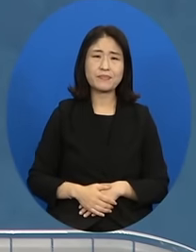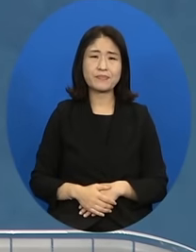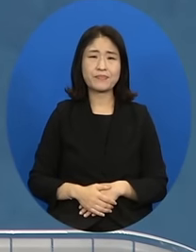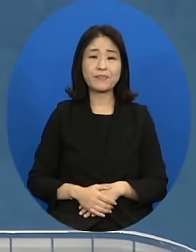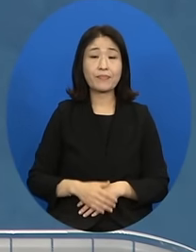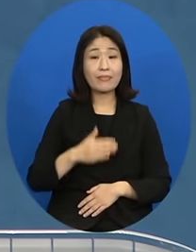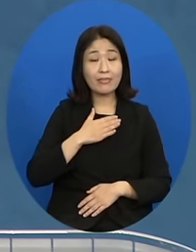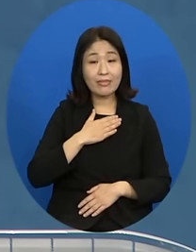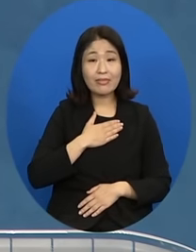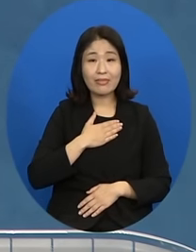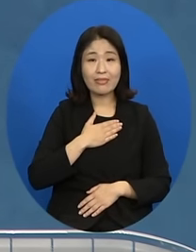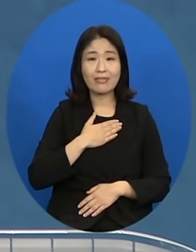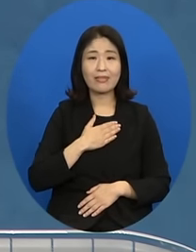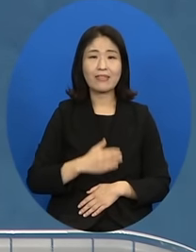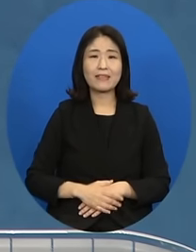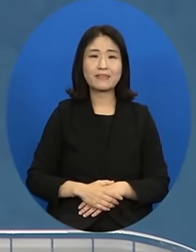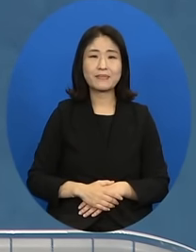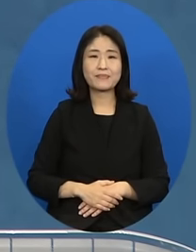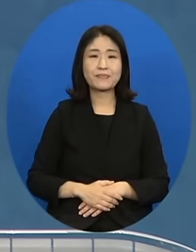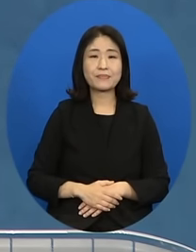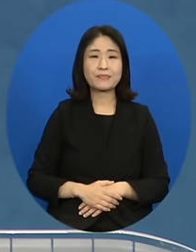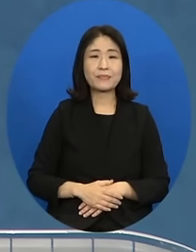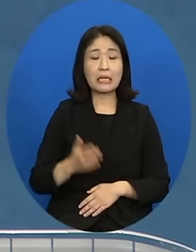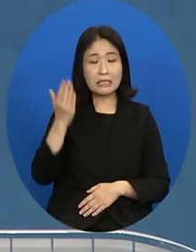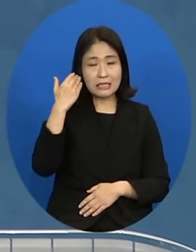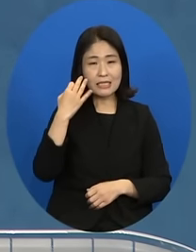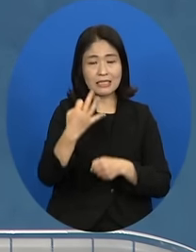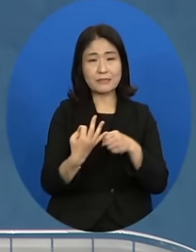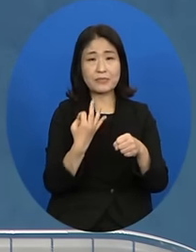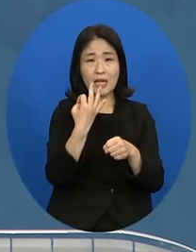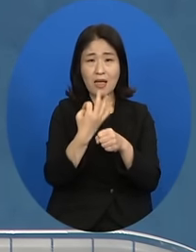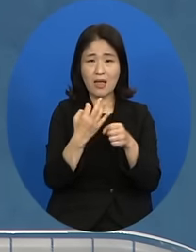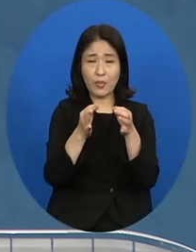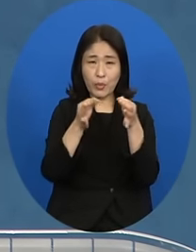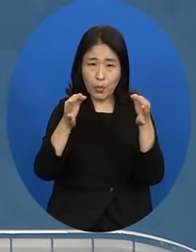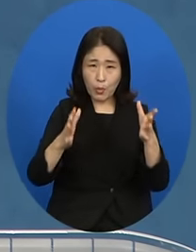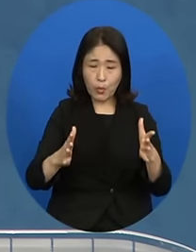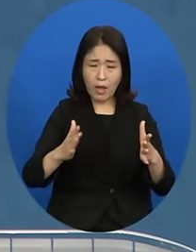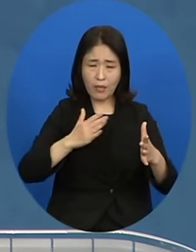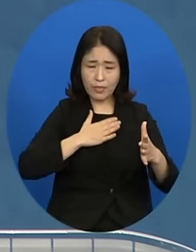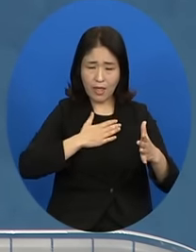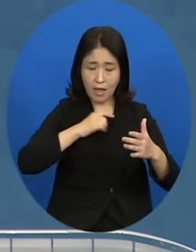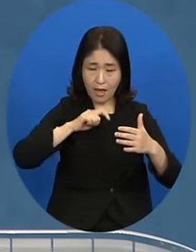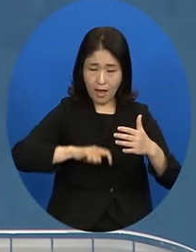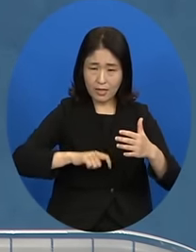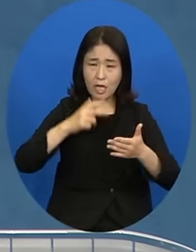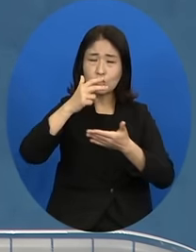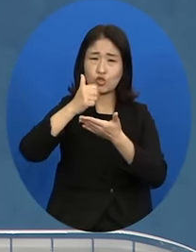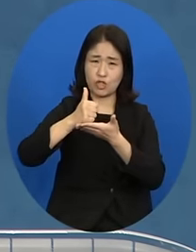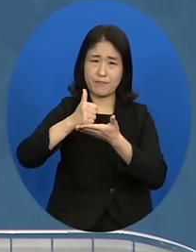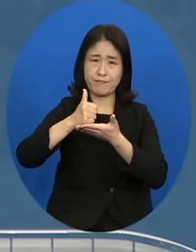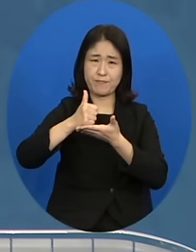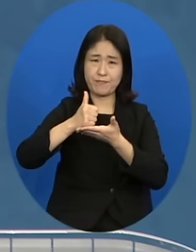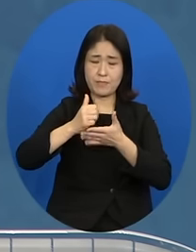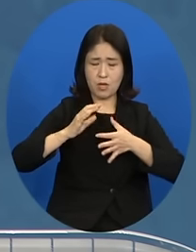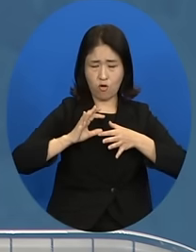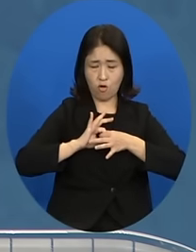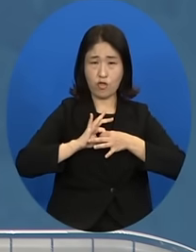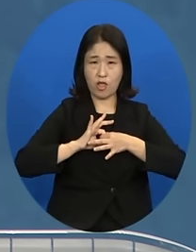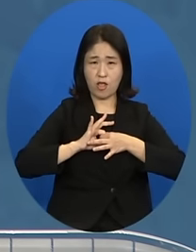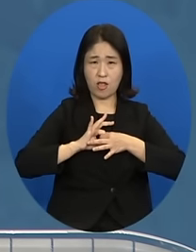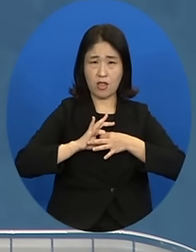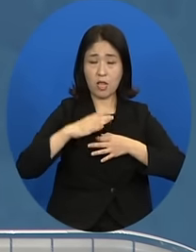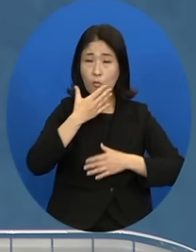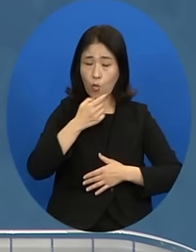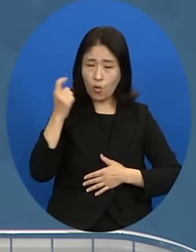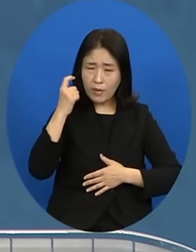그랬던 저였는데 지난 14년 동안 주님이 내 안에 계시다는 복음을 귀히 여기고 그리고 그